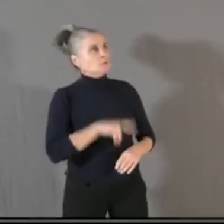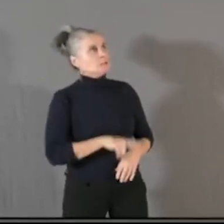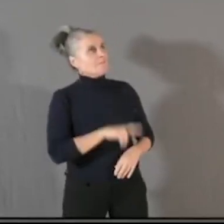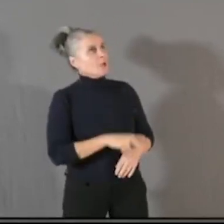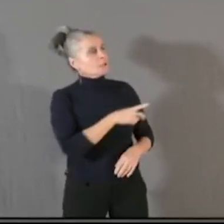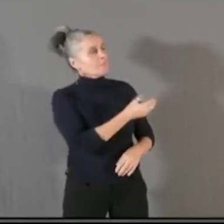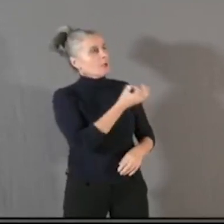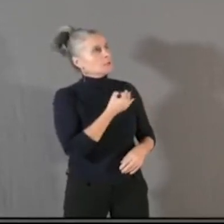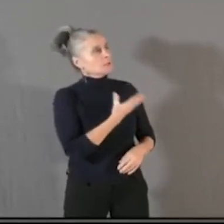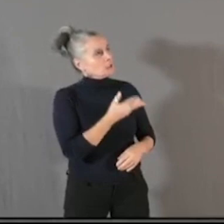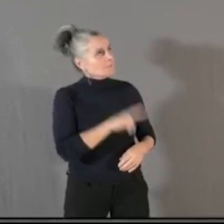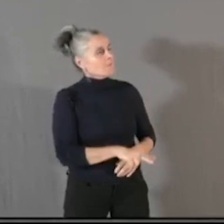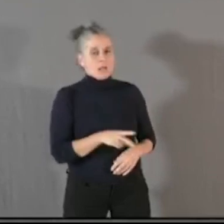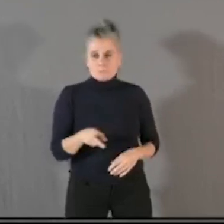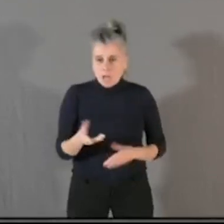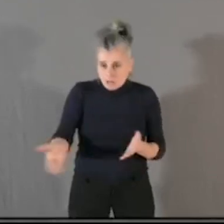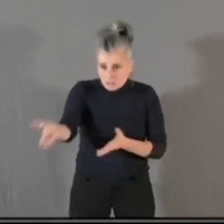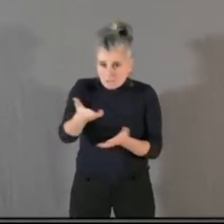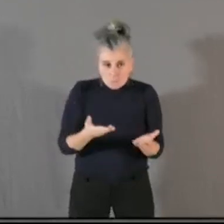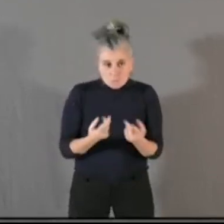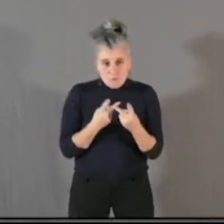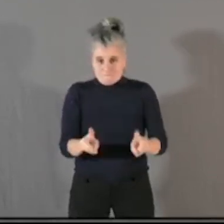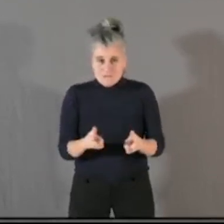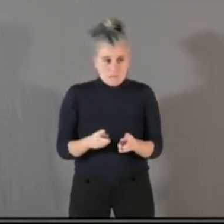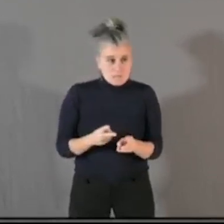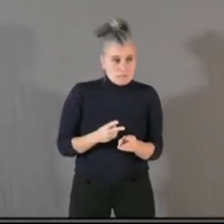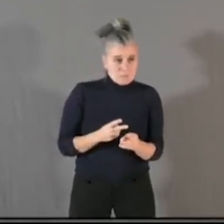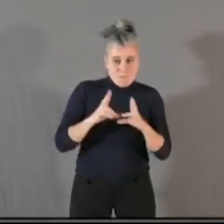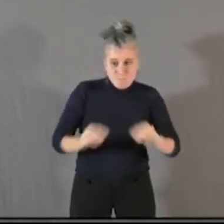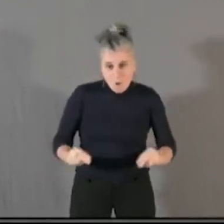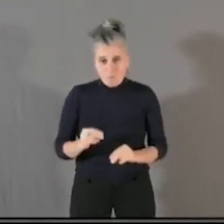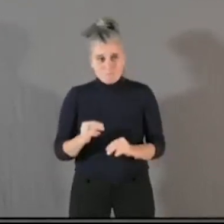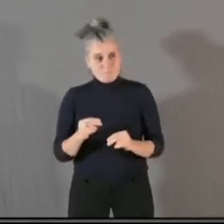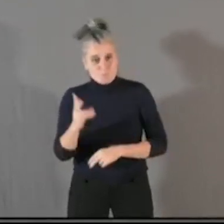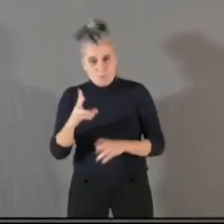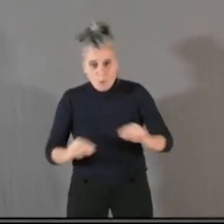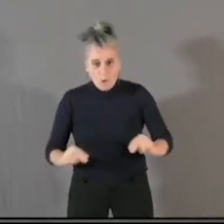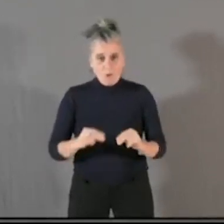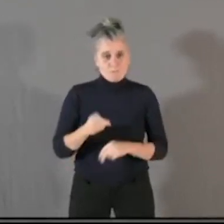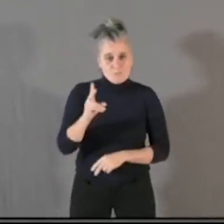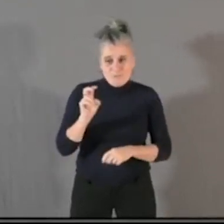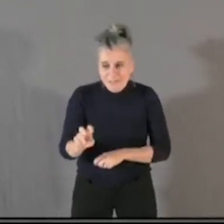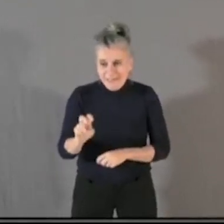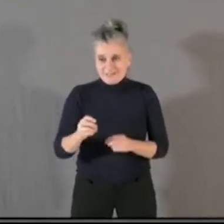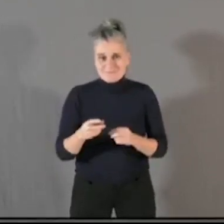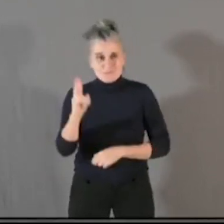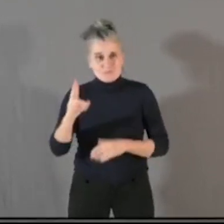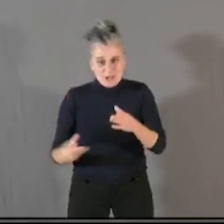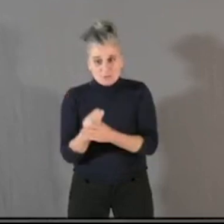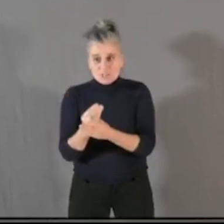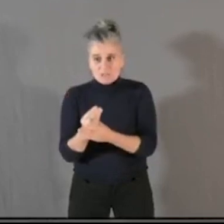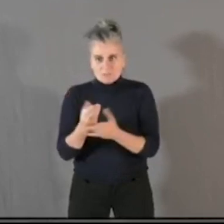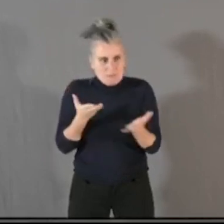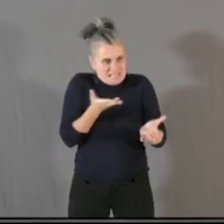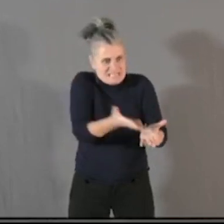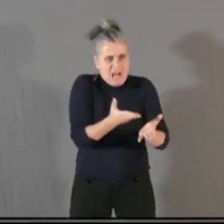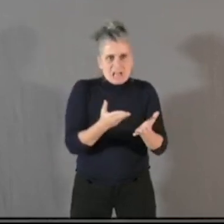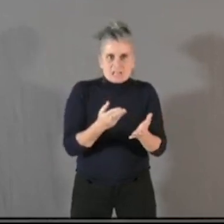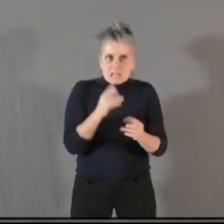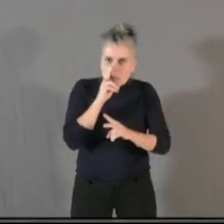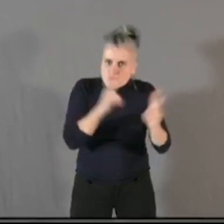cette pollution. Vous qui êtes pour une ville plus propre, plus verte, plus inclusive, eh bien vous devriez vous intéresser